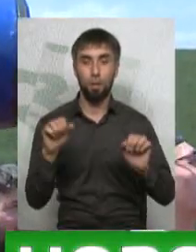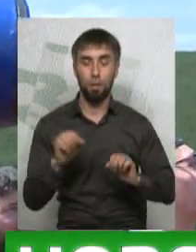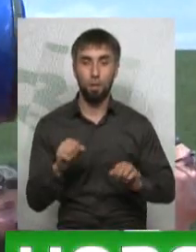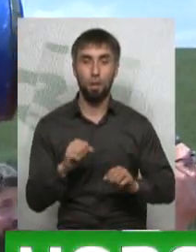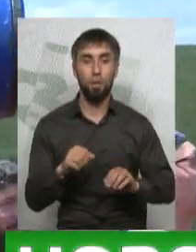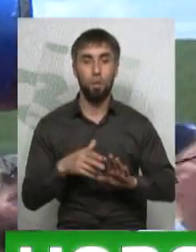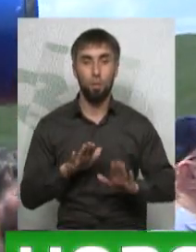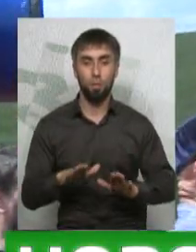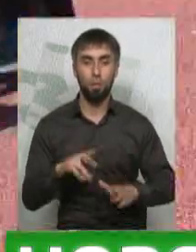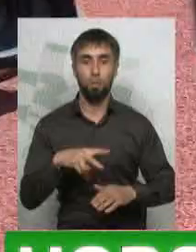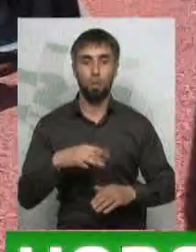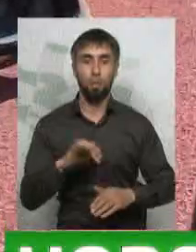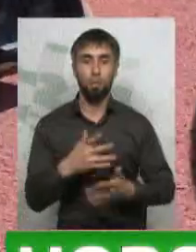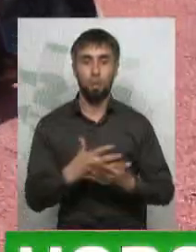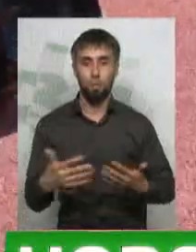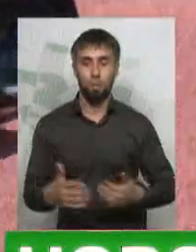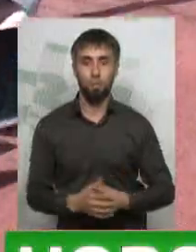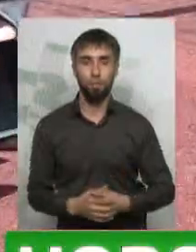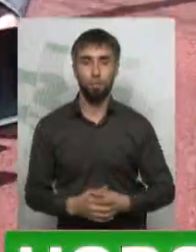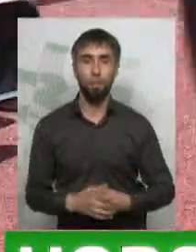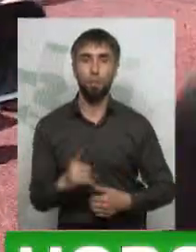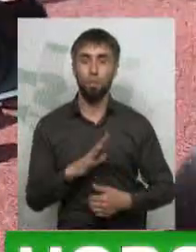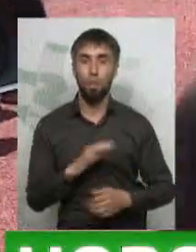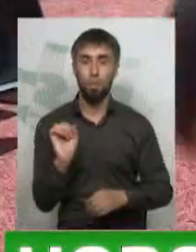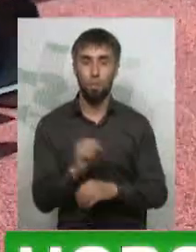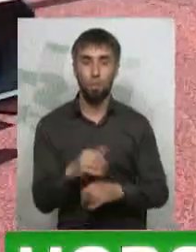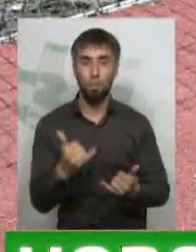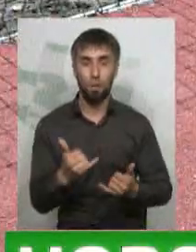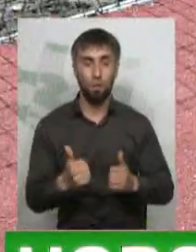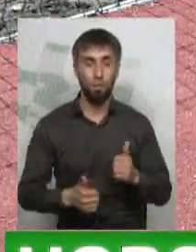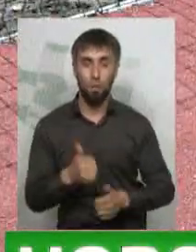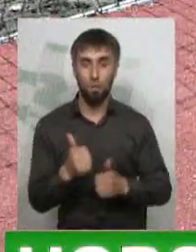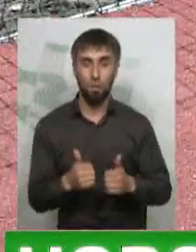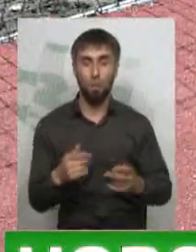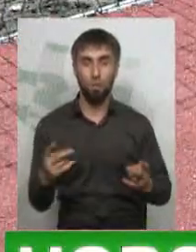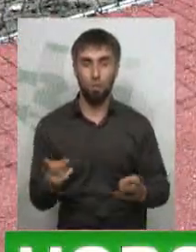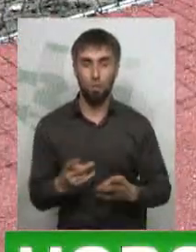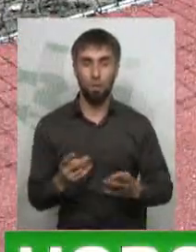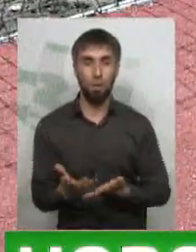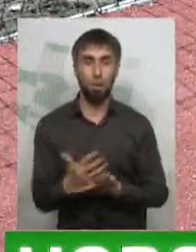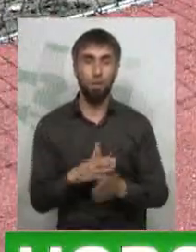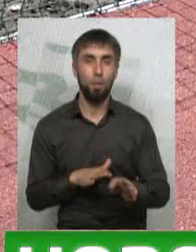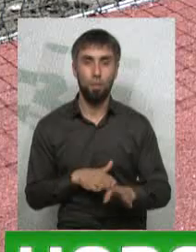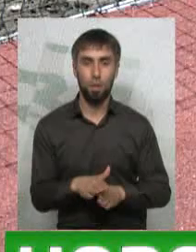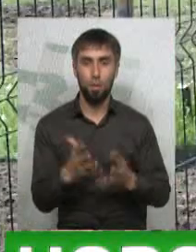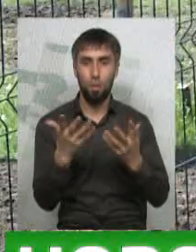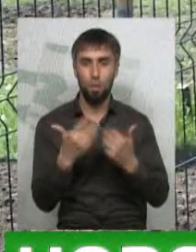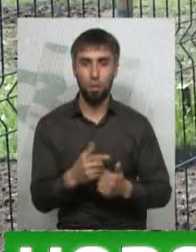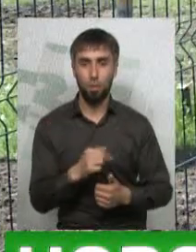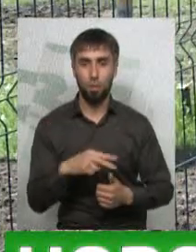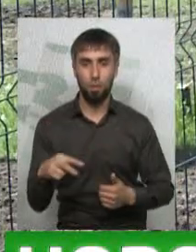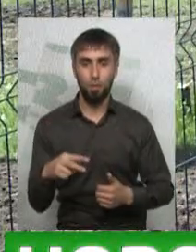Подтягивания, отжимания, планка и многое другое. Чтобы победить в сегодняшних соревнованиях, необходимо набрать максимальное количество